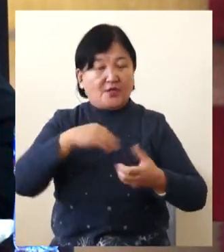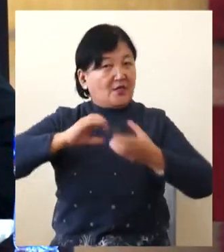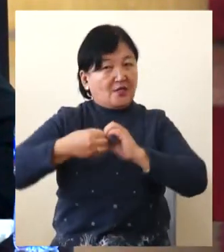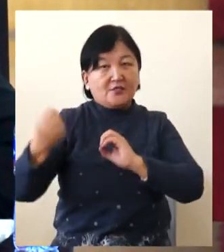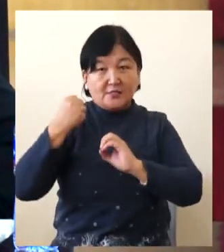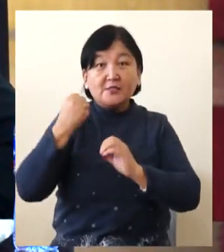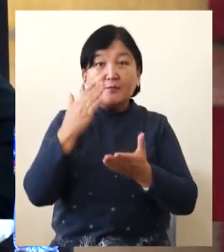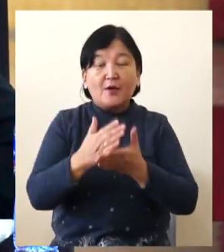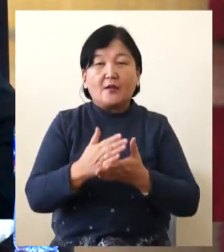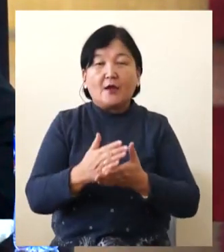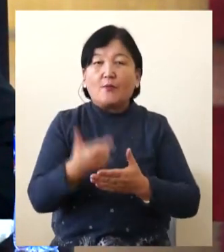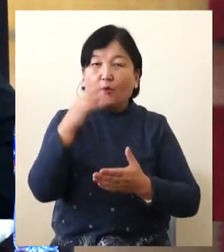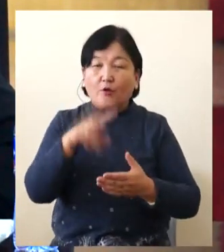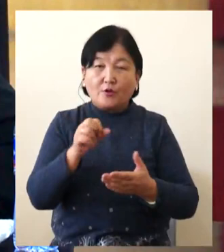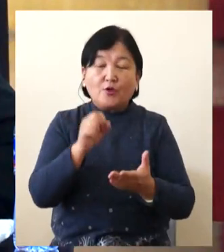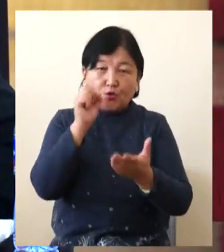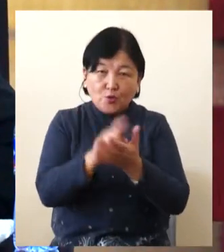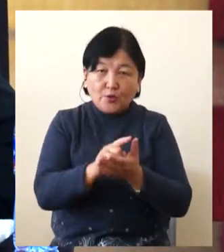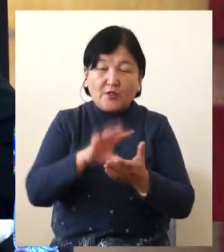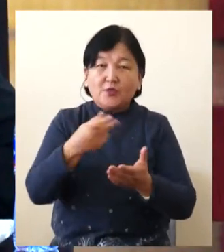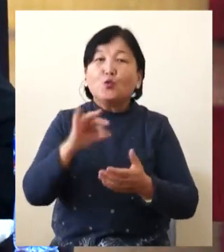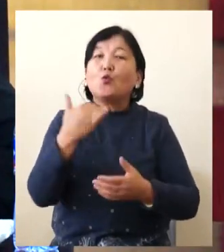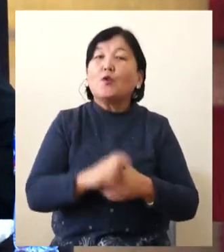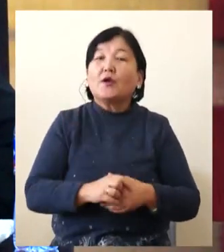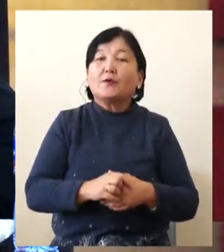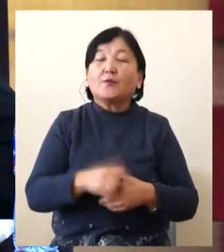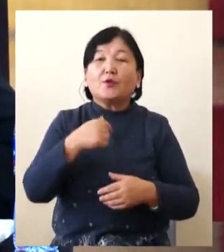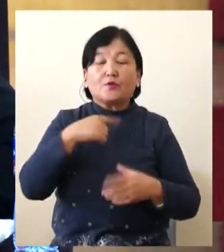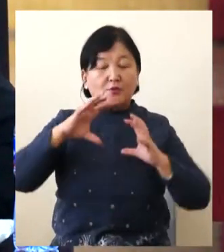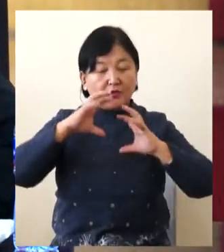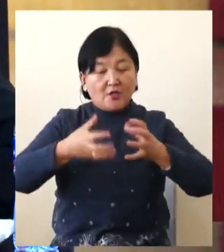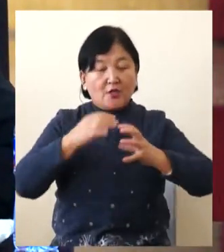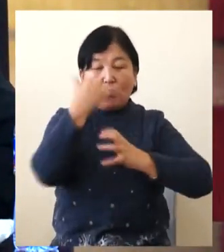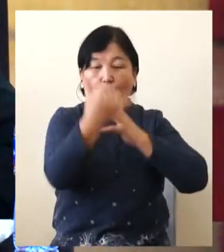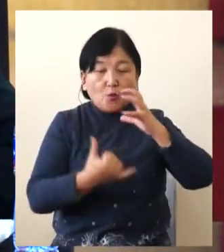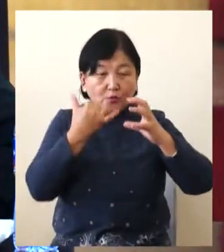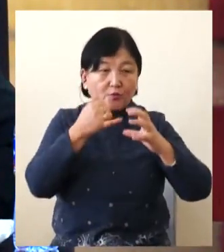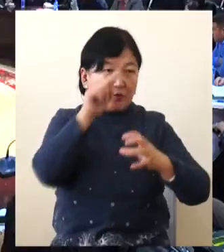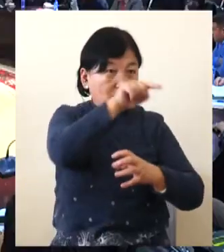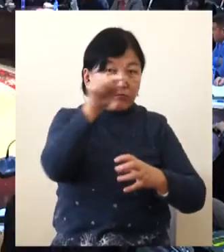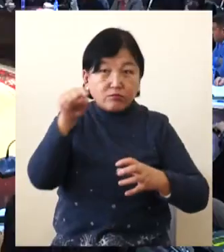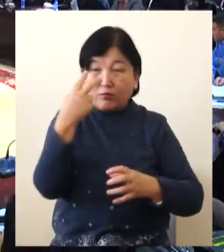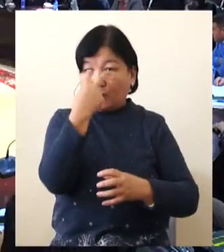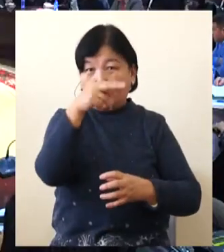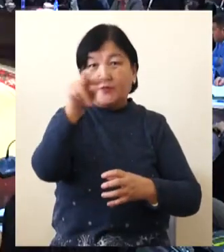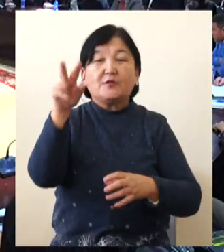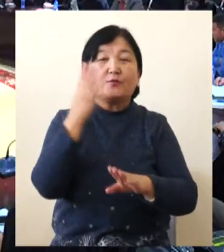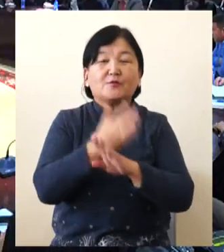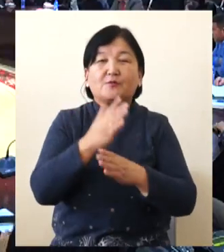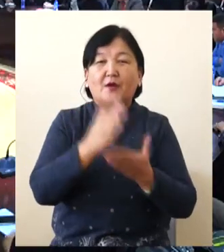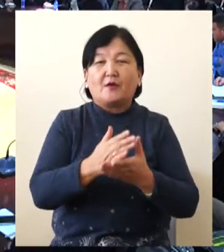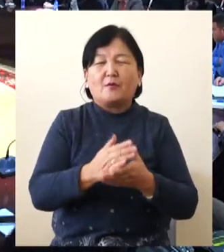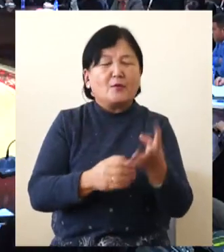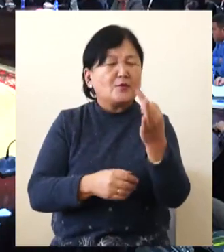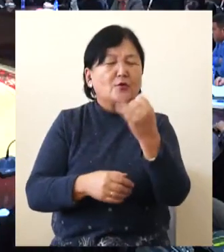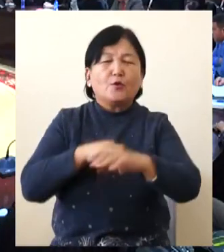гэж. Хамгийн чухал нь монголчууд хаадуртай газараа яваад үзээд ирсэн. Энэ дотор хэдийн дэс гараагүй байх. Хэн ч ганц ч байхгүй.